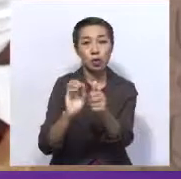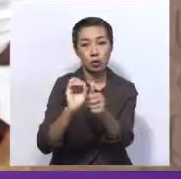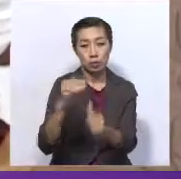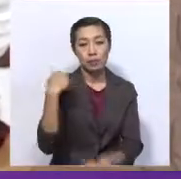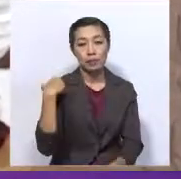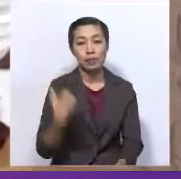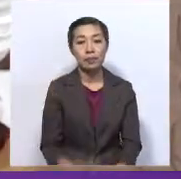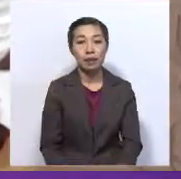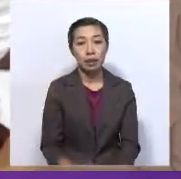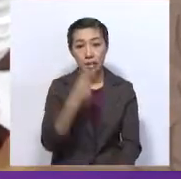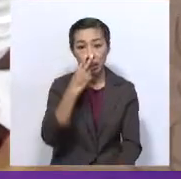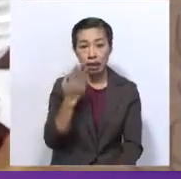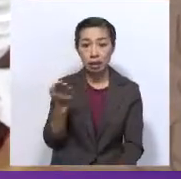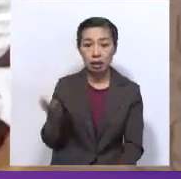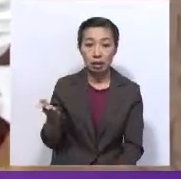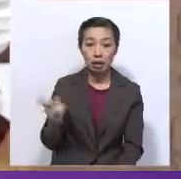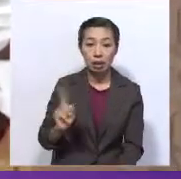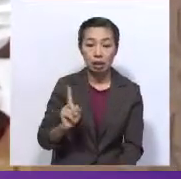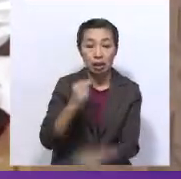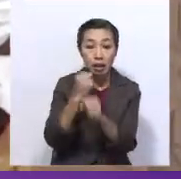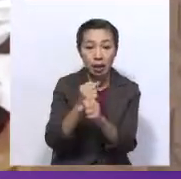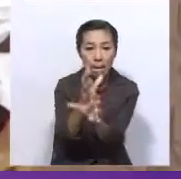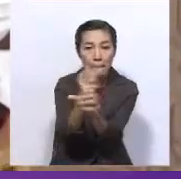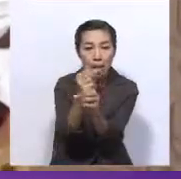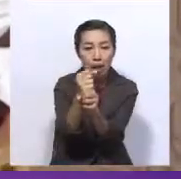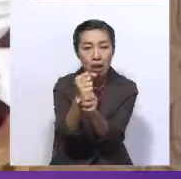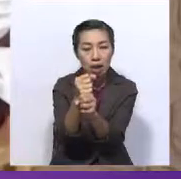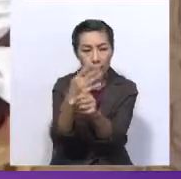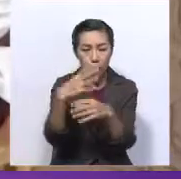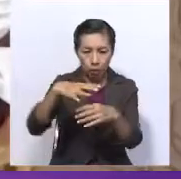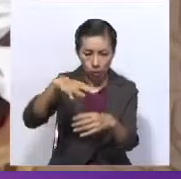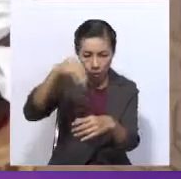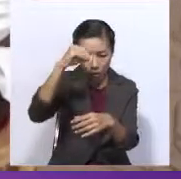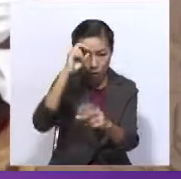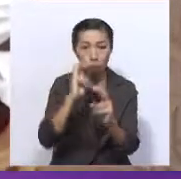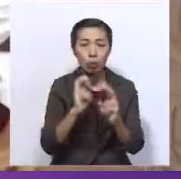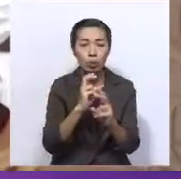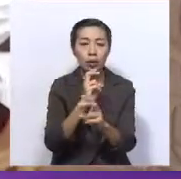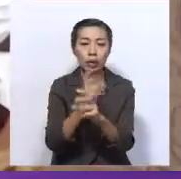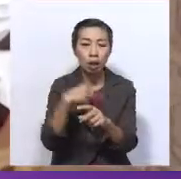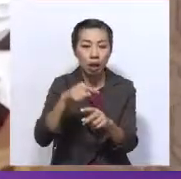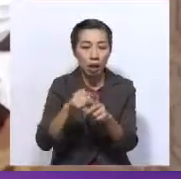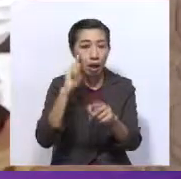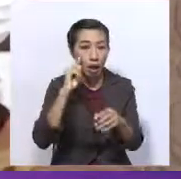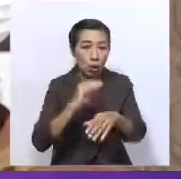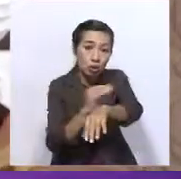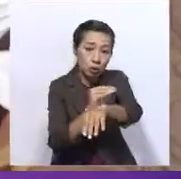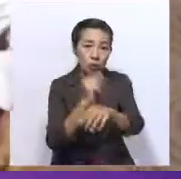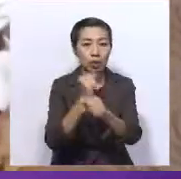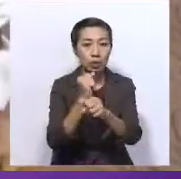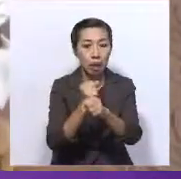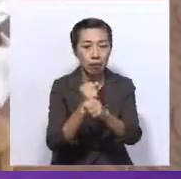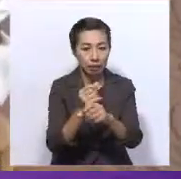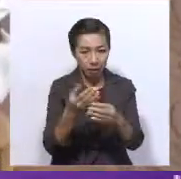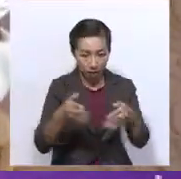ค่ะที่เราเห็นกันอยู่นะคะเป็นการปั้นลายหัวโขนจากแม่พิมพ์หินสบู่และประดับลวดลายลงหัว